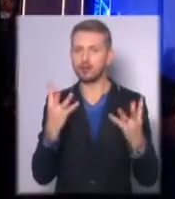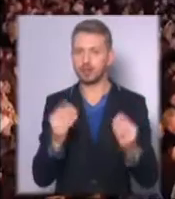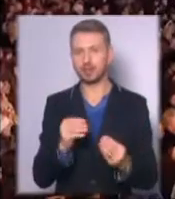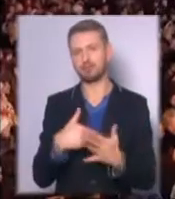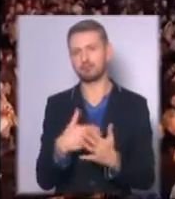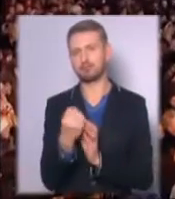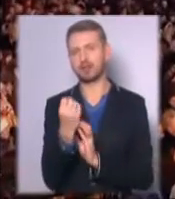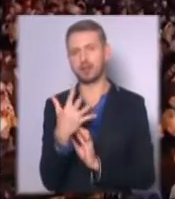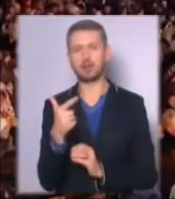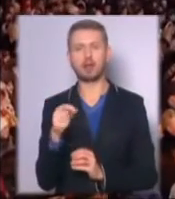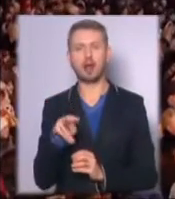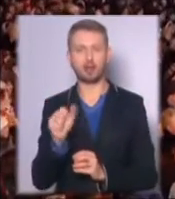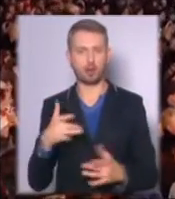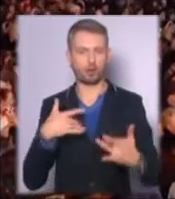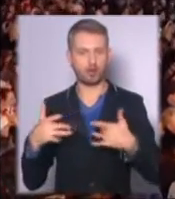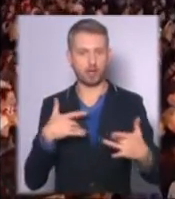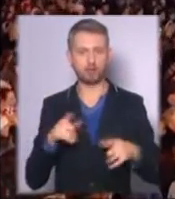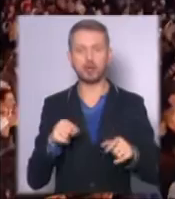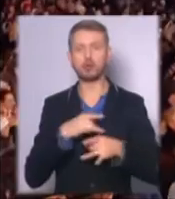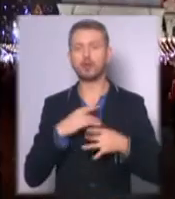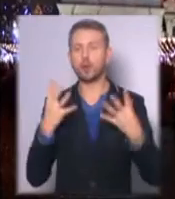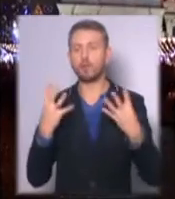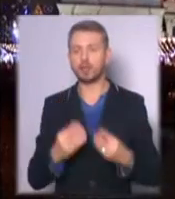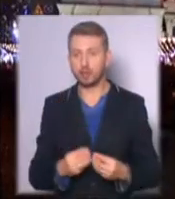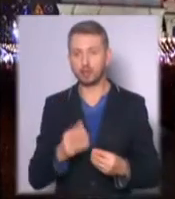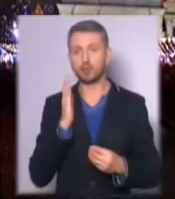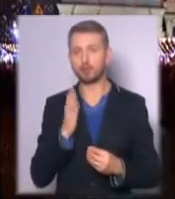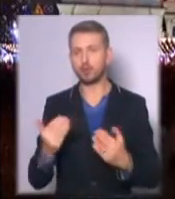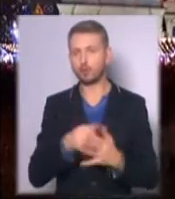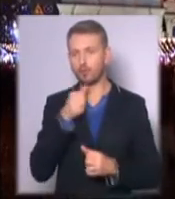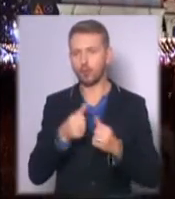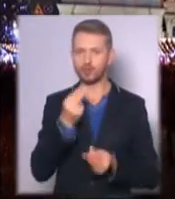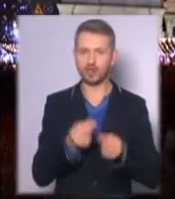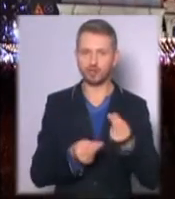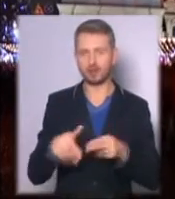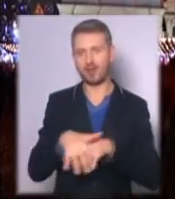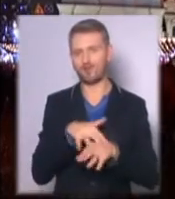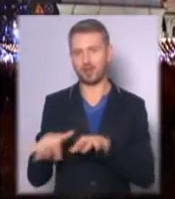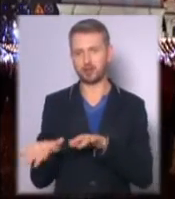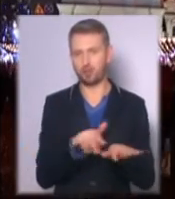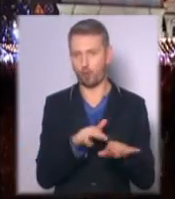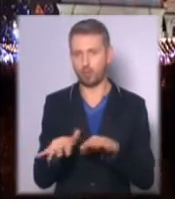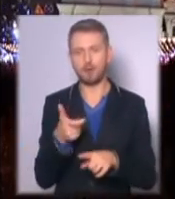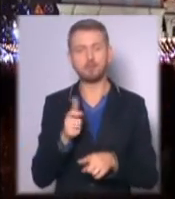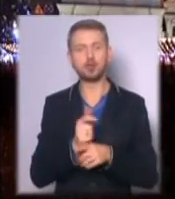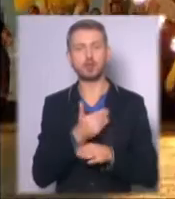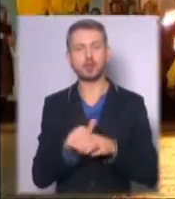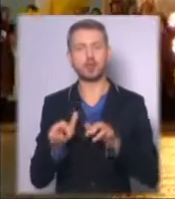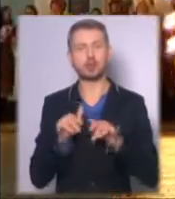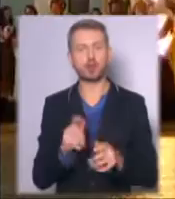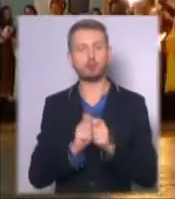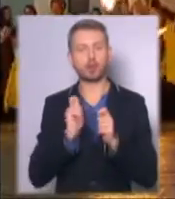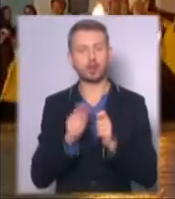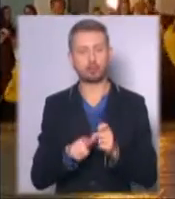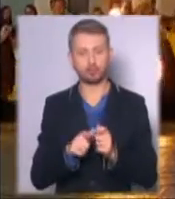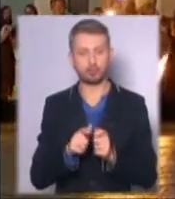1,5 десятка гала-концертів. Також у святкові дні для гостей організують новорічні квести та флешмоби. Більшу частину заходів профінансують спонсори.